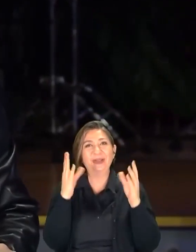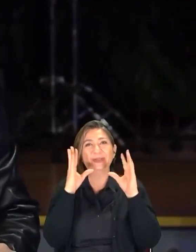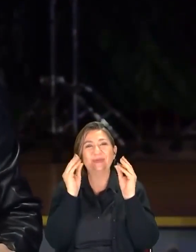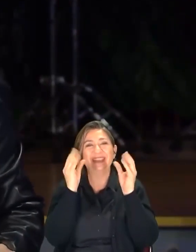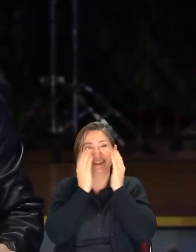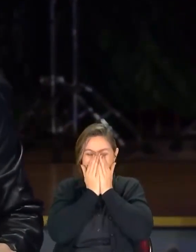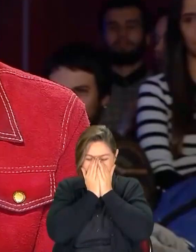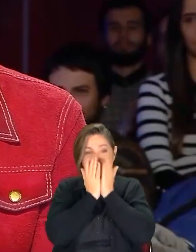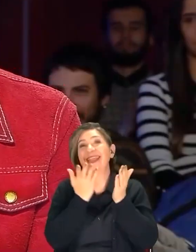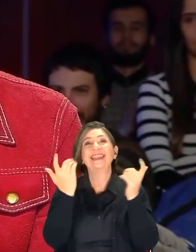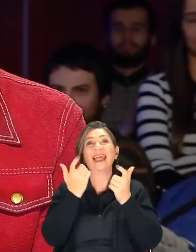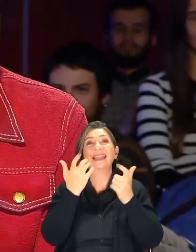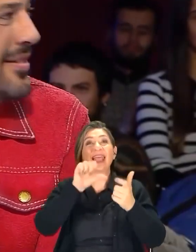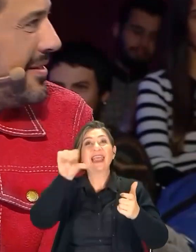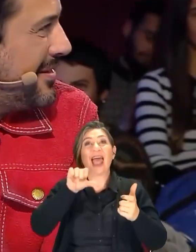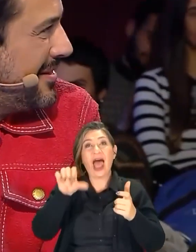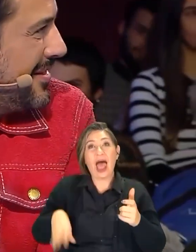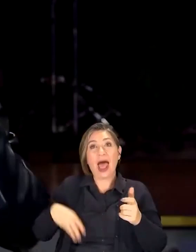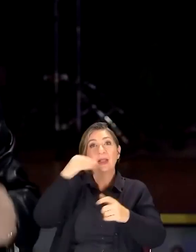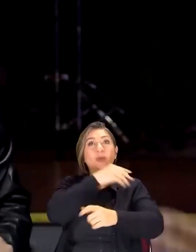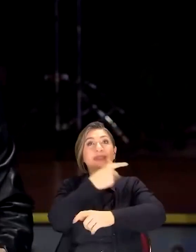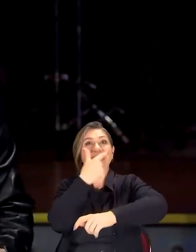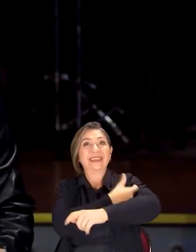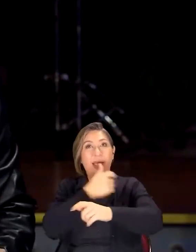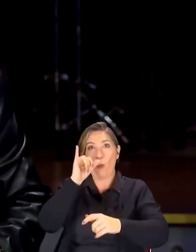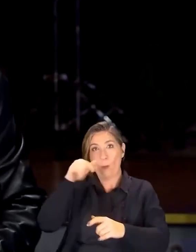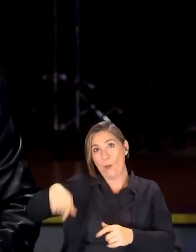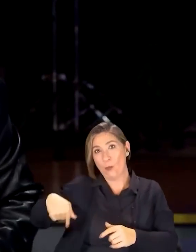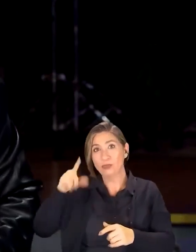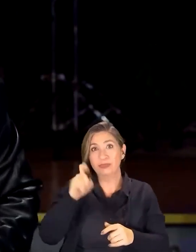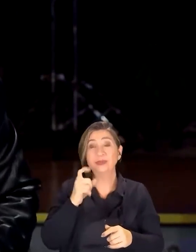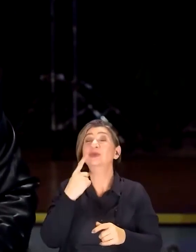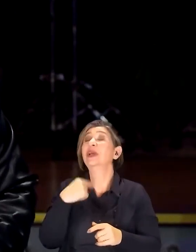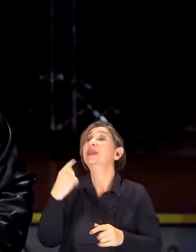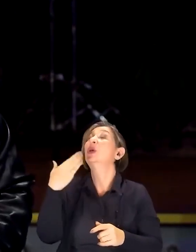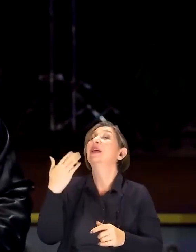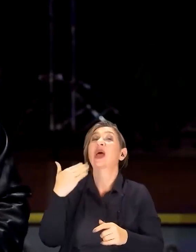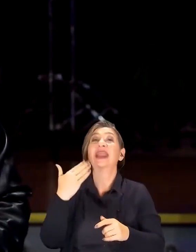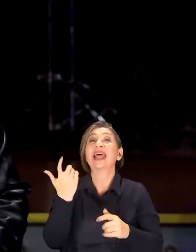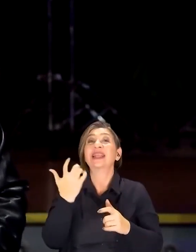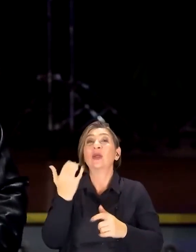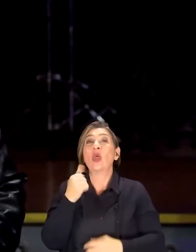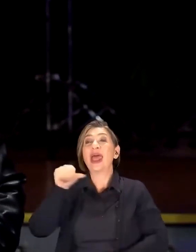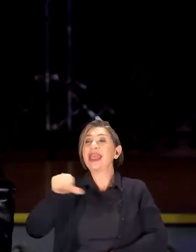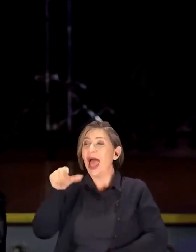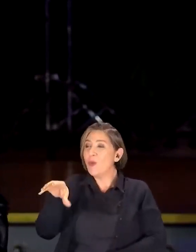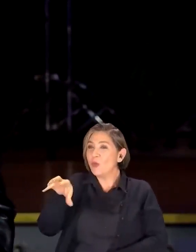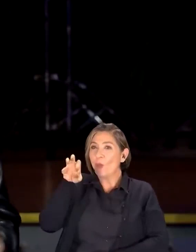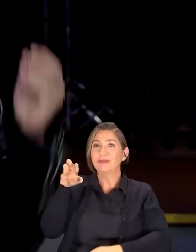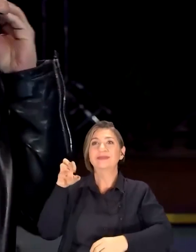yumuşacık olur nereden alıyorlar orada bir yağ alıyorlar da oraya sıktırılır nesi alıyorlar nereden